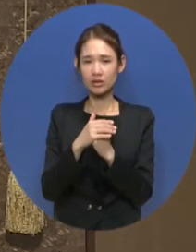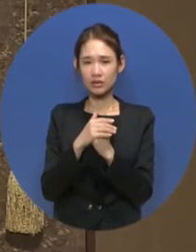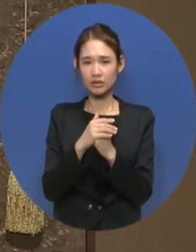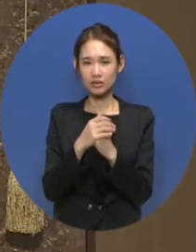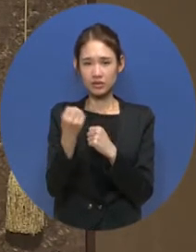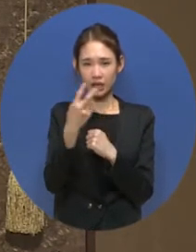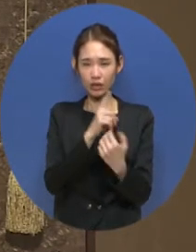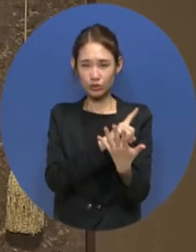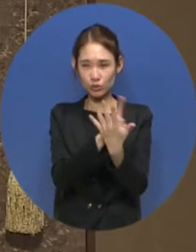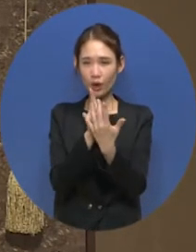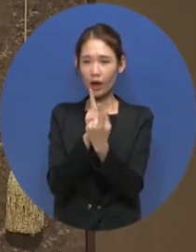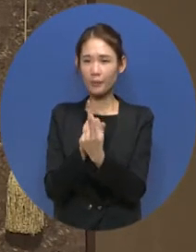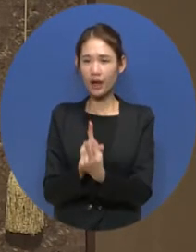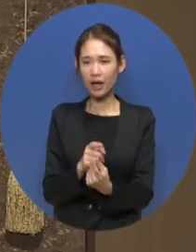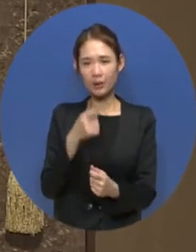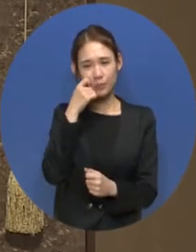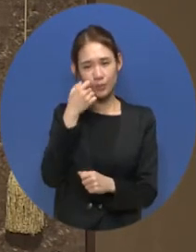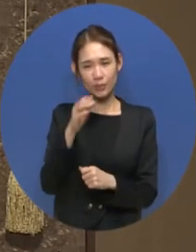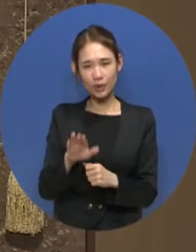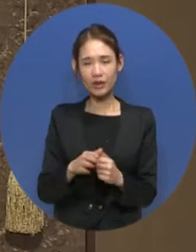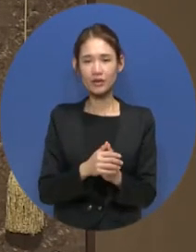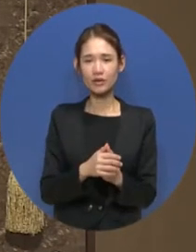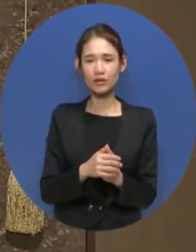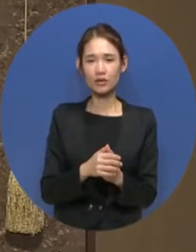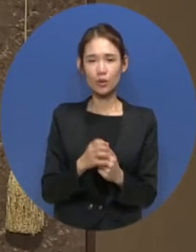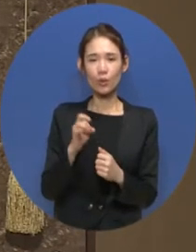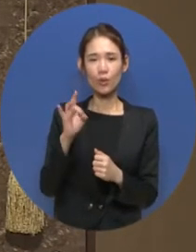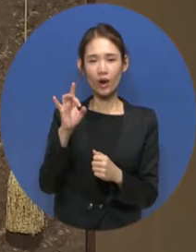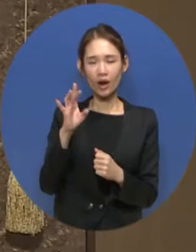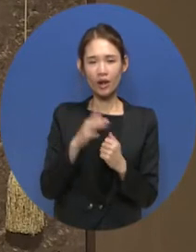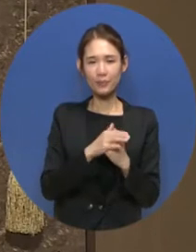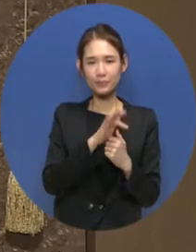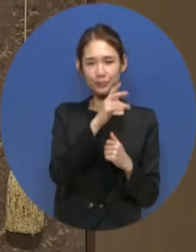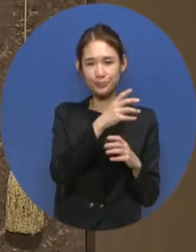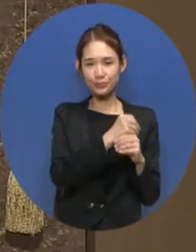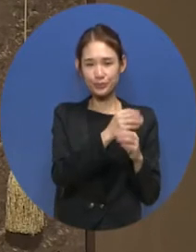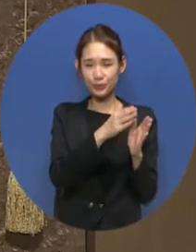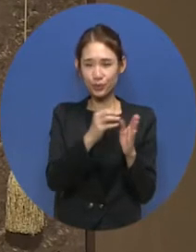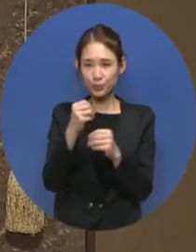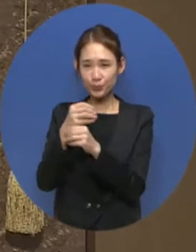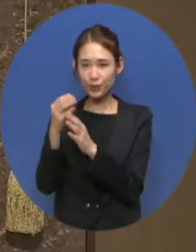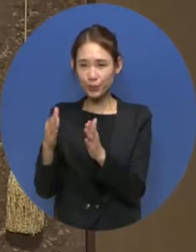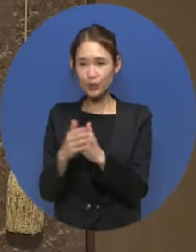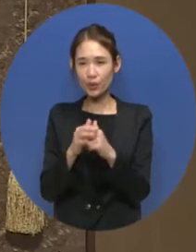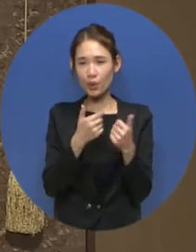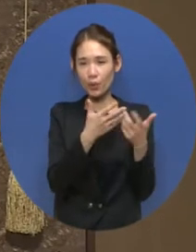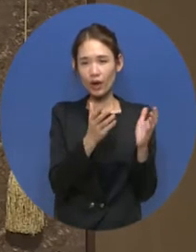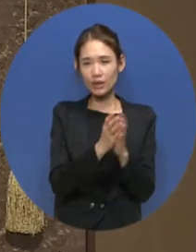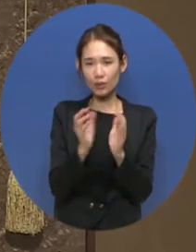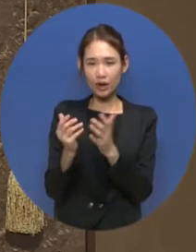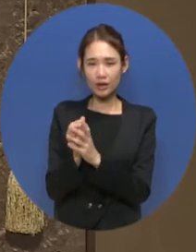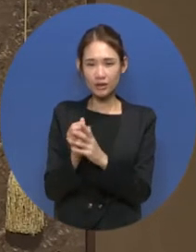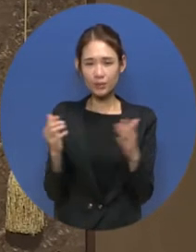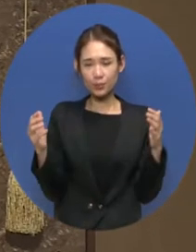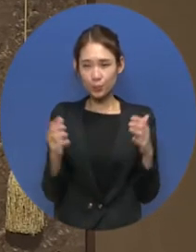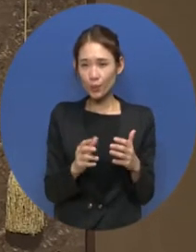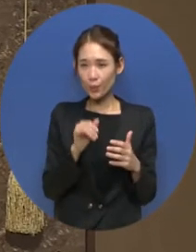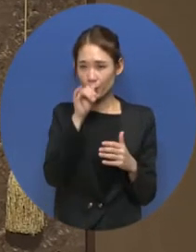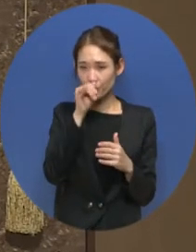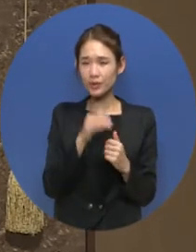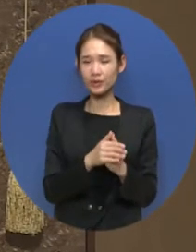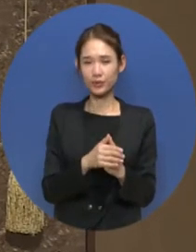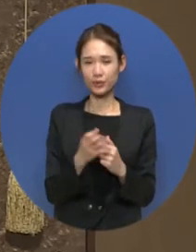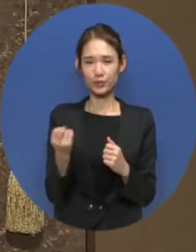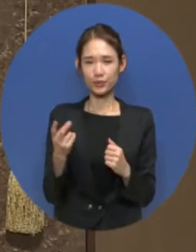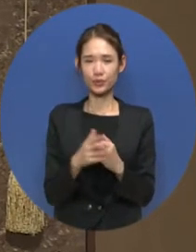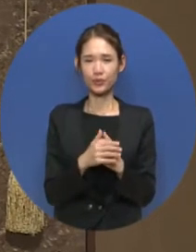하지는 못했습니다만은 거의 매 분기별로 뭐 회장단 모임이라든지 간사 모임이라든지 이렇게 하고 있고